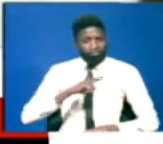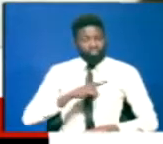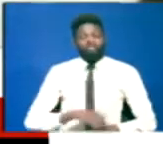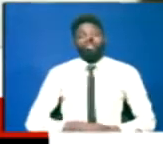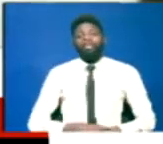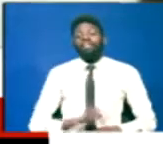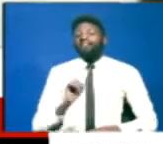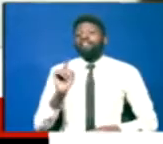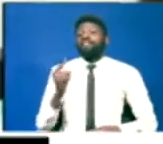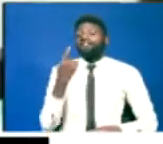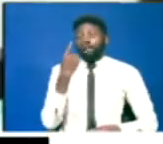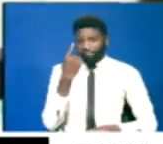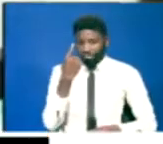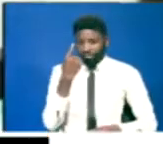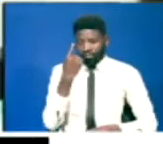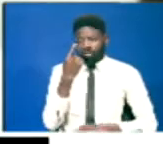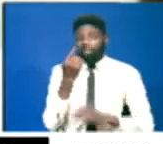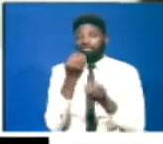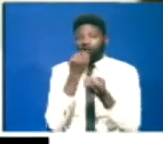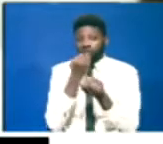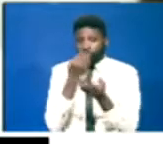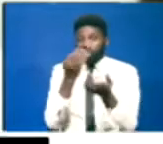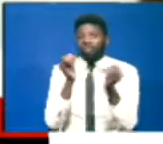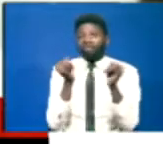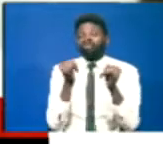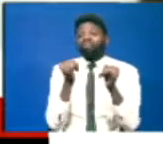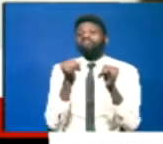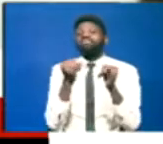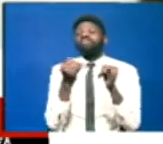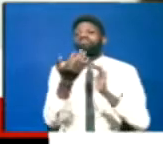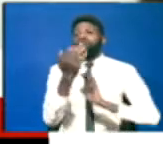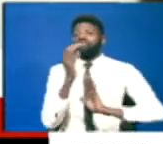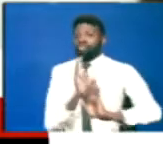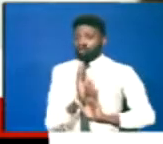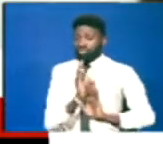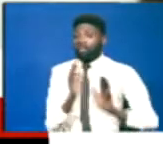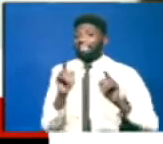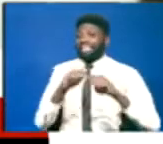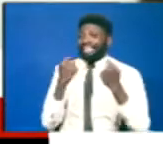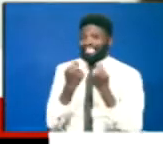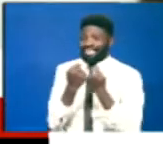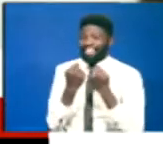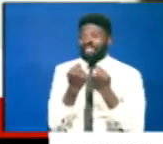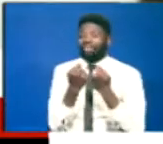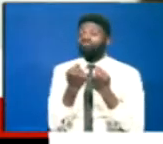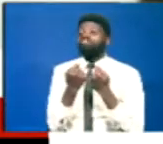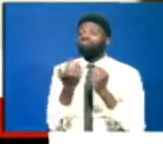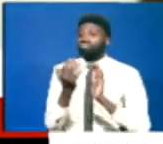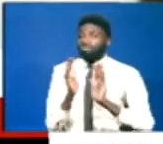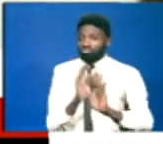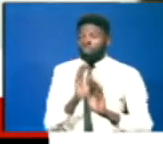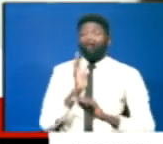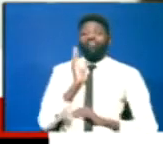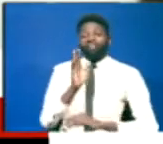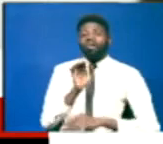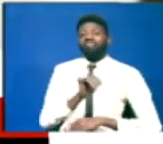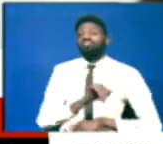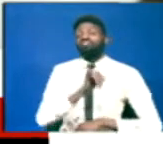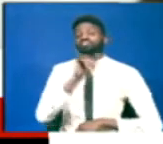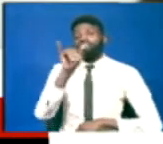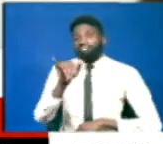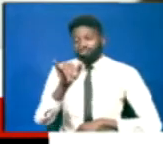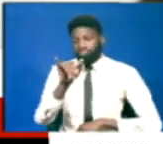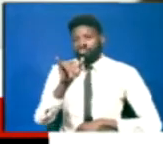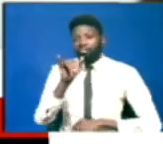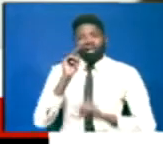ya Taekwondo, ambapo timu ya taifa ya Taekwondo inatarajiwa kuondoka humu nchini Jumatatu kuelekea nchini Rwanda kwa mashindano ya Taekwondo